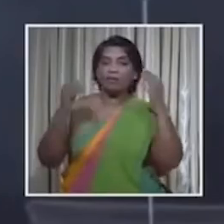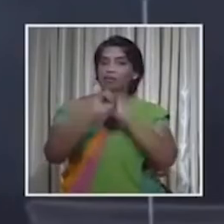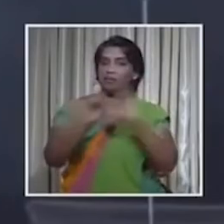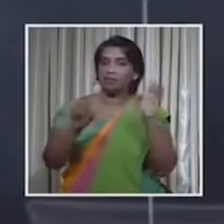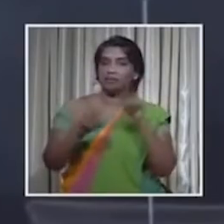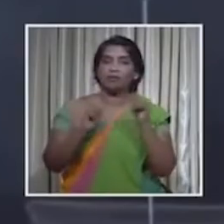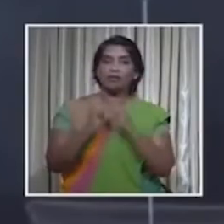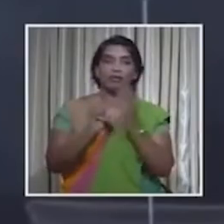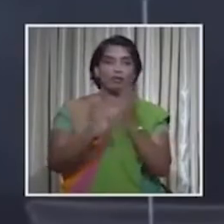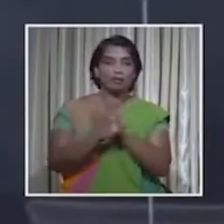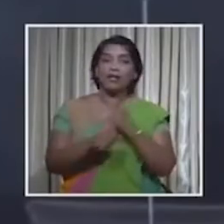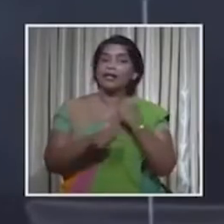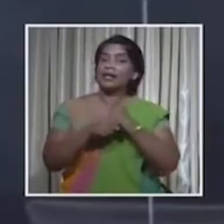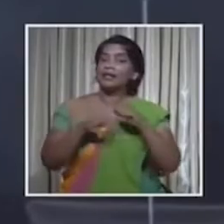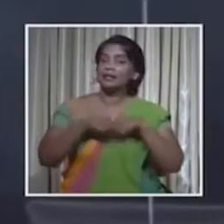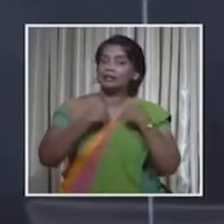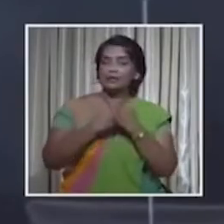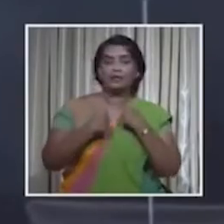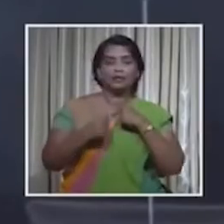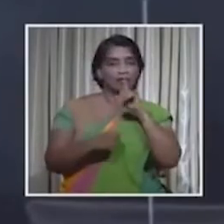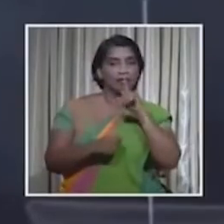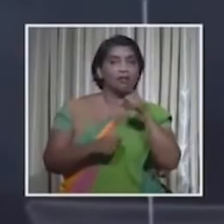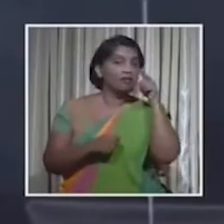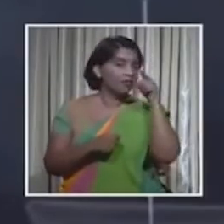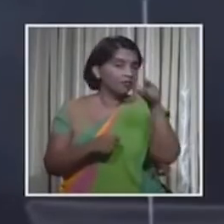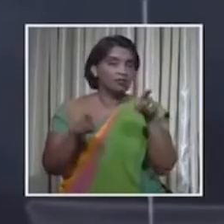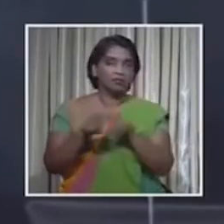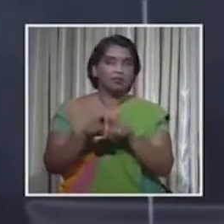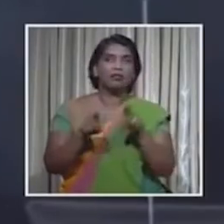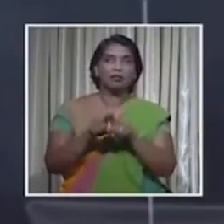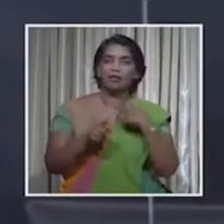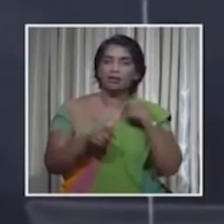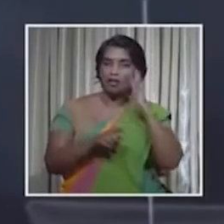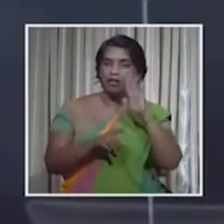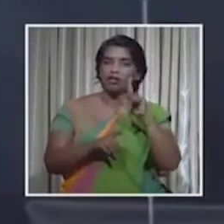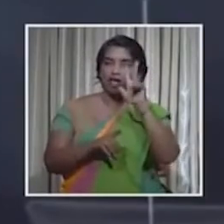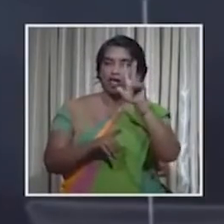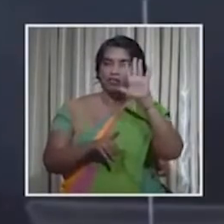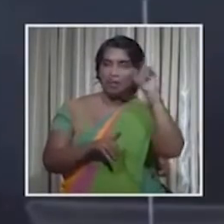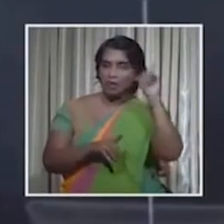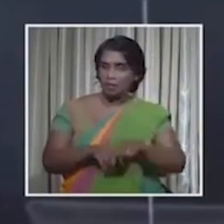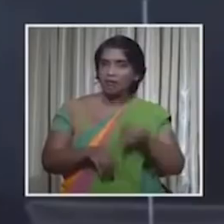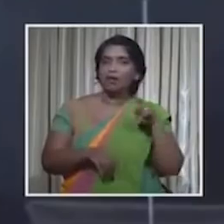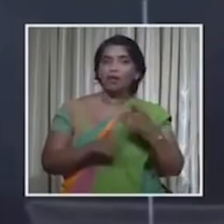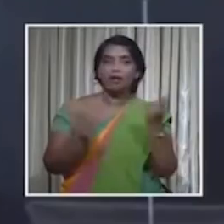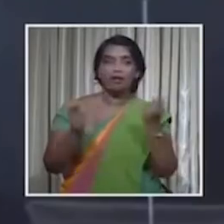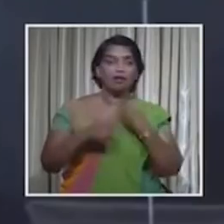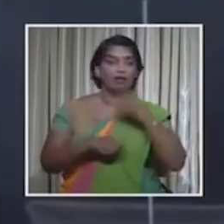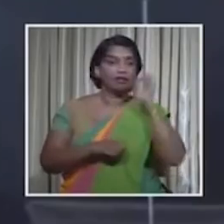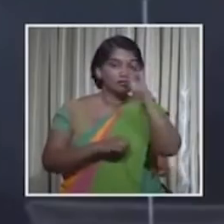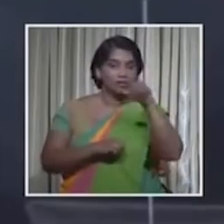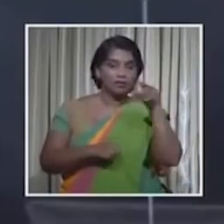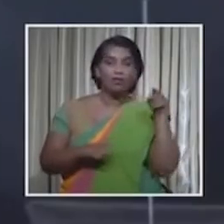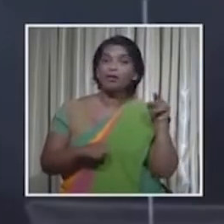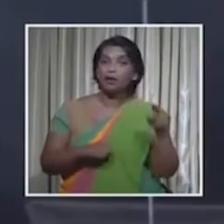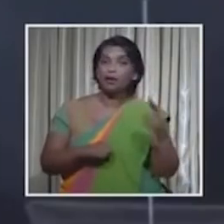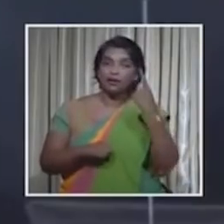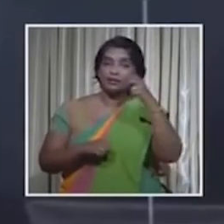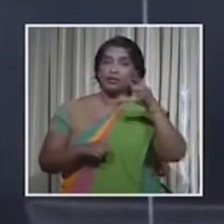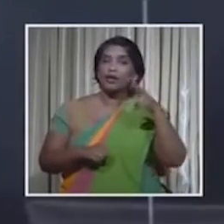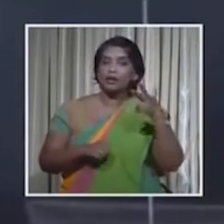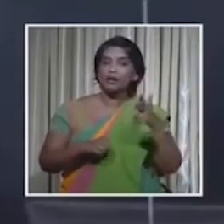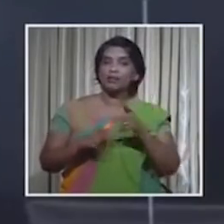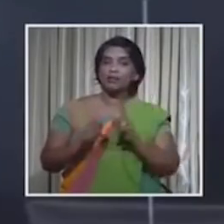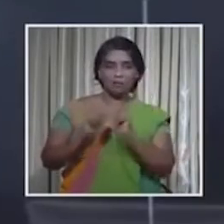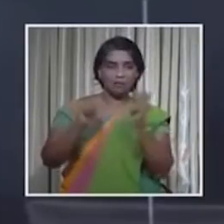மரிக்கார் தெரிவித்துள்ளார். நாடாளுமன்றில் நேற்று வரவு செலவு திட்டம் மீதான குழுநிலை விவாதத்தில் கலந்து கொண்டு உரையாற்றுகையில் இவ்வாறு குறிப்பிட்டார். அரசாங்கத்திற்கு